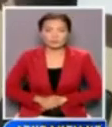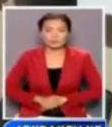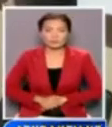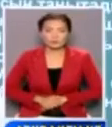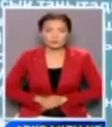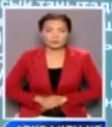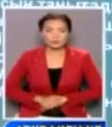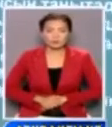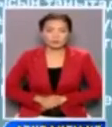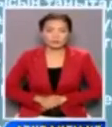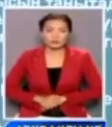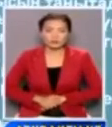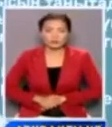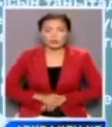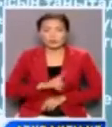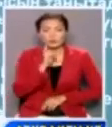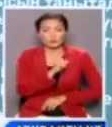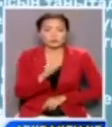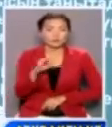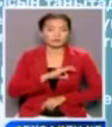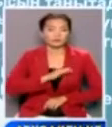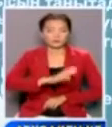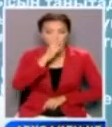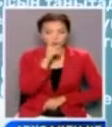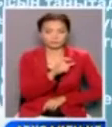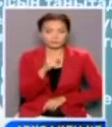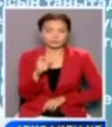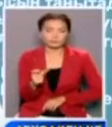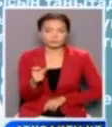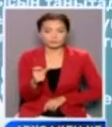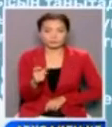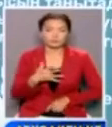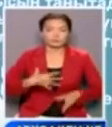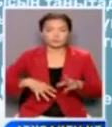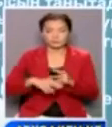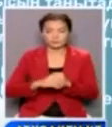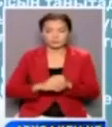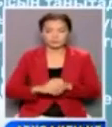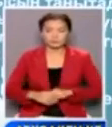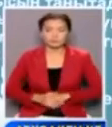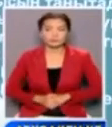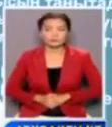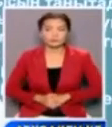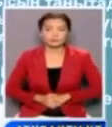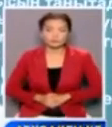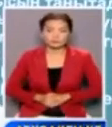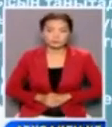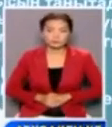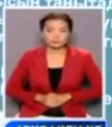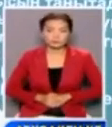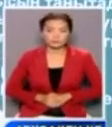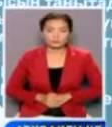это дает возможность молодежи и только молодежь ну и людям средний возраст всех возрастов и слоев